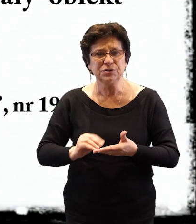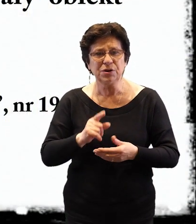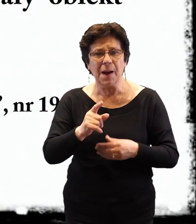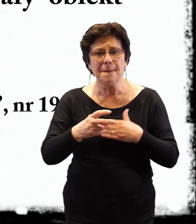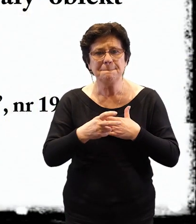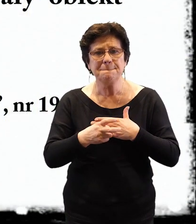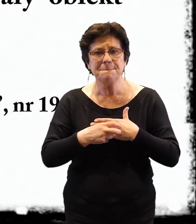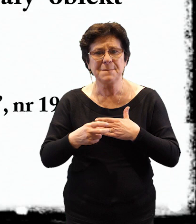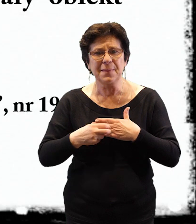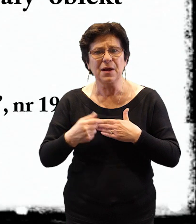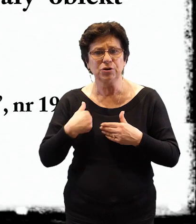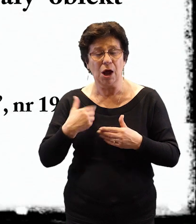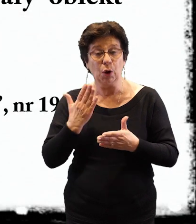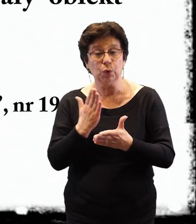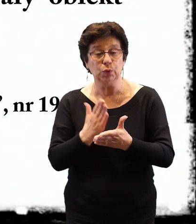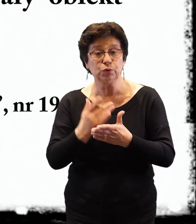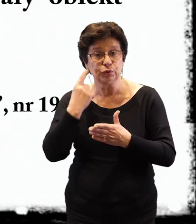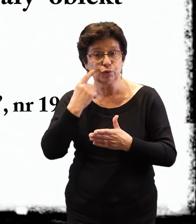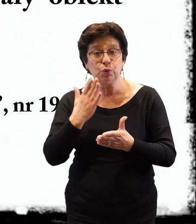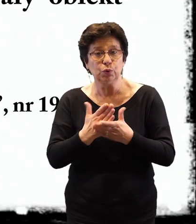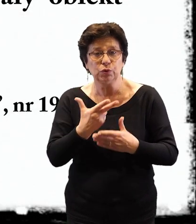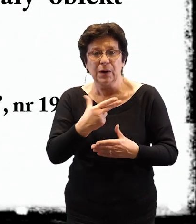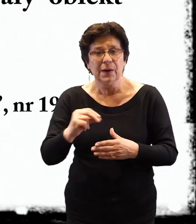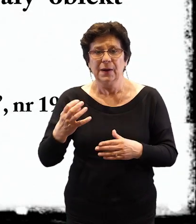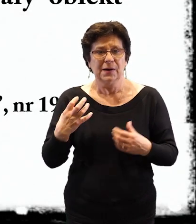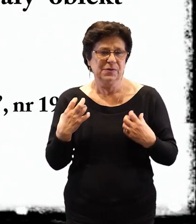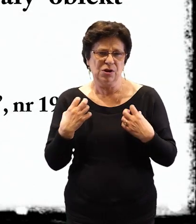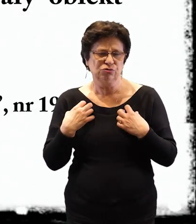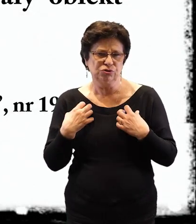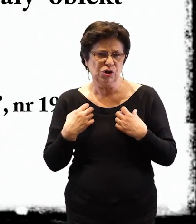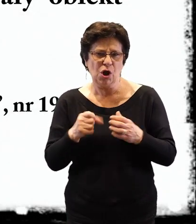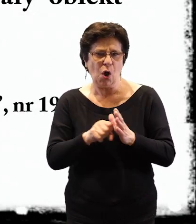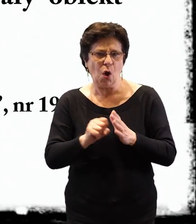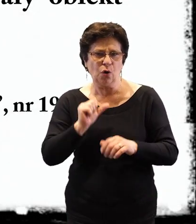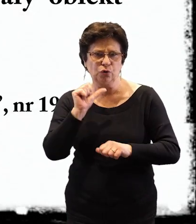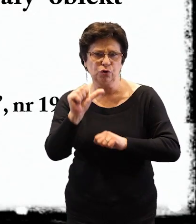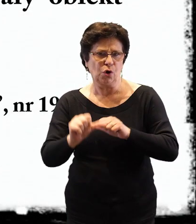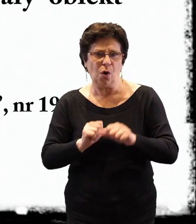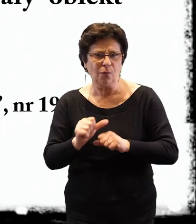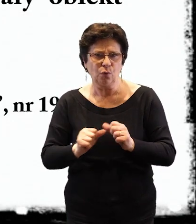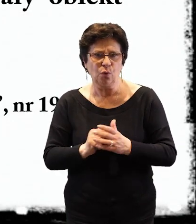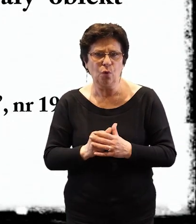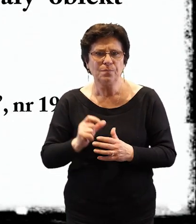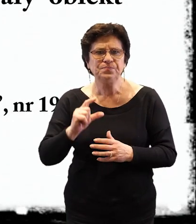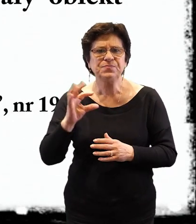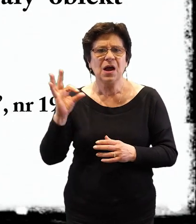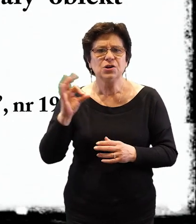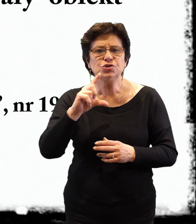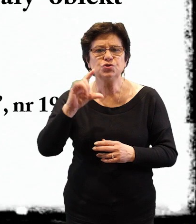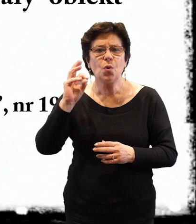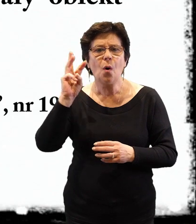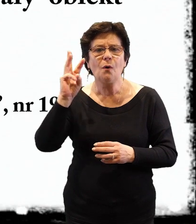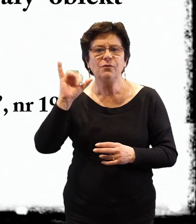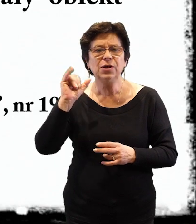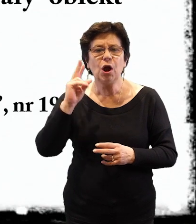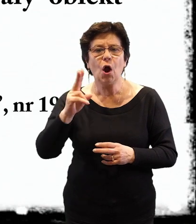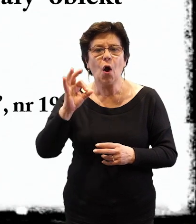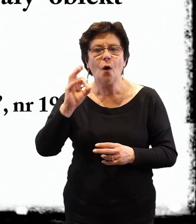badacz, o którym już słyszałem, wtedy nieżyjący od chyba roku, Tadeusz Słowikowski. Kojarzycie Państwo historię o złotym